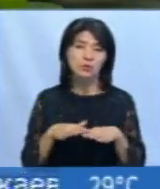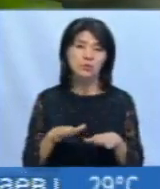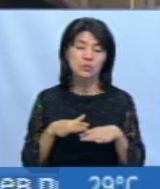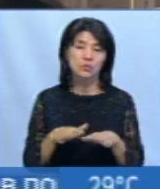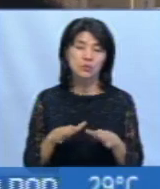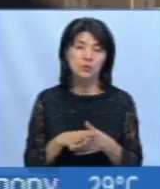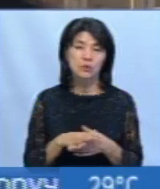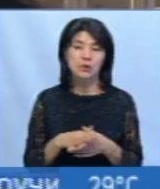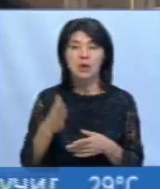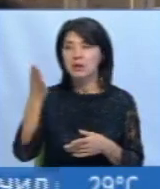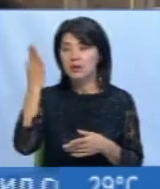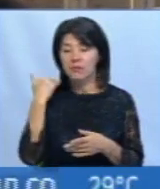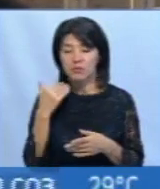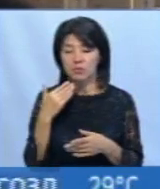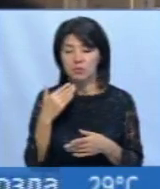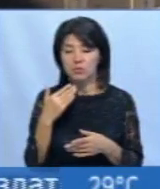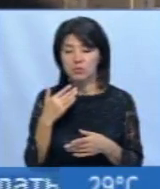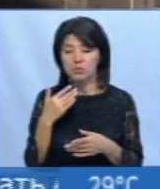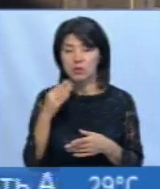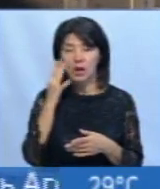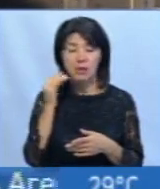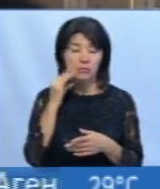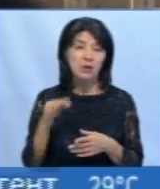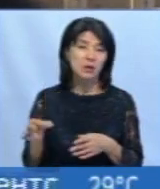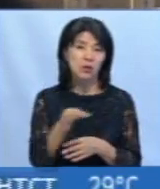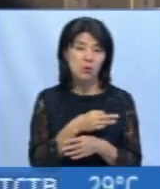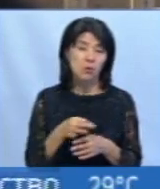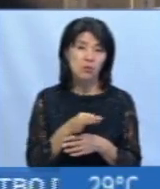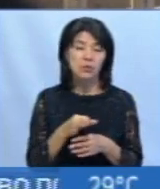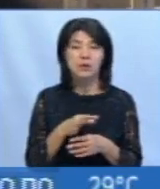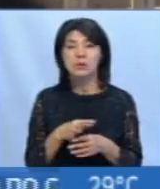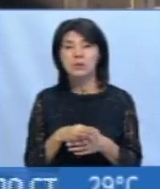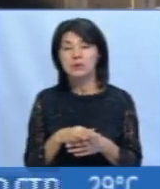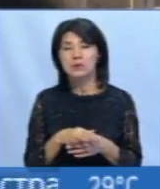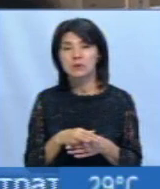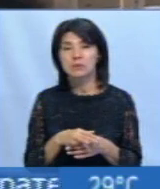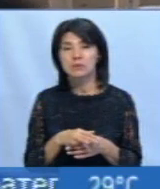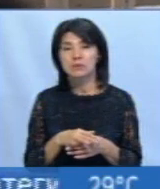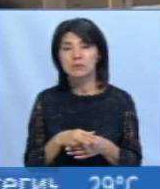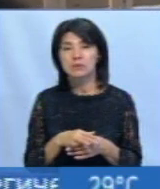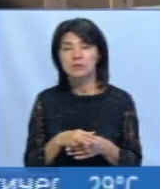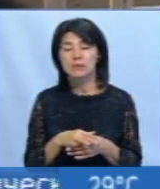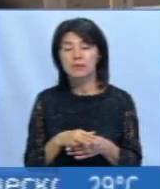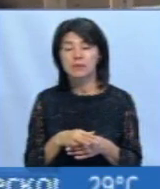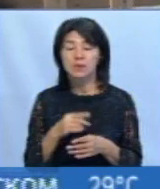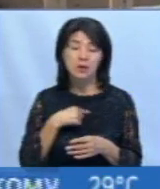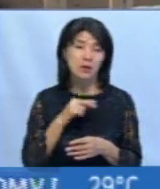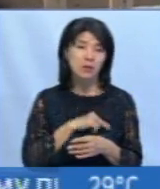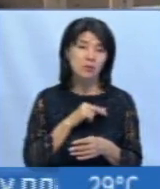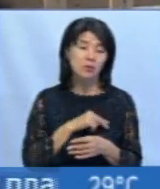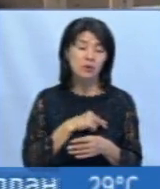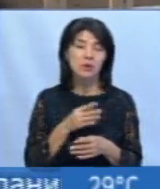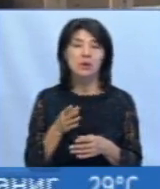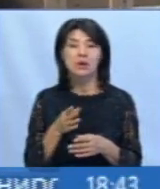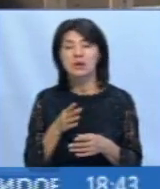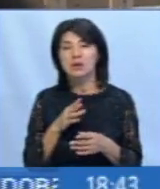Алматы облысы, Ақсу ауданы, Молықбай атындағы мәдениет үйінде. Раньше до переезда я работала костюмером в Доме